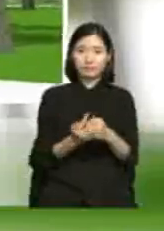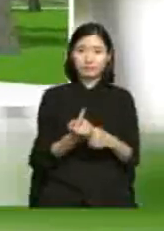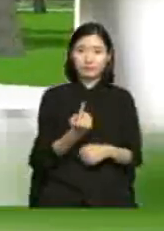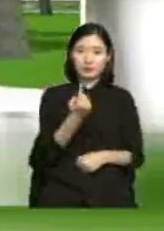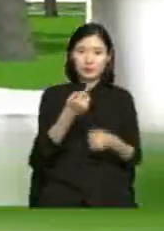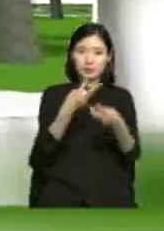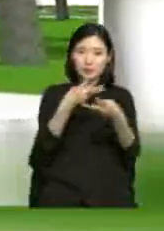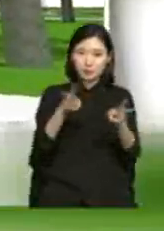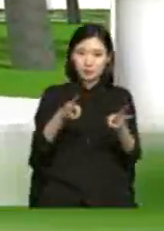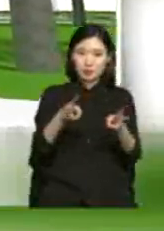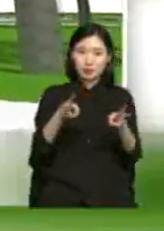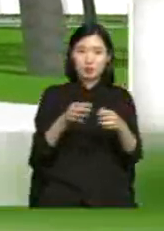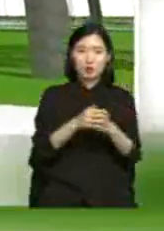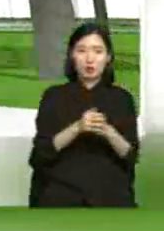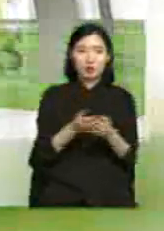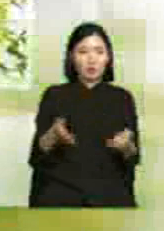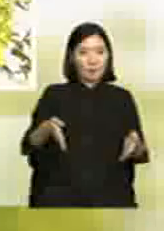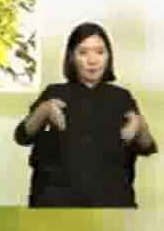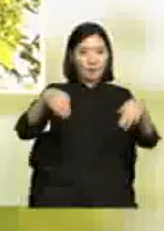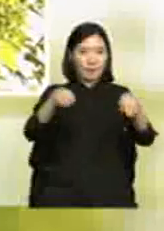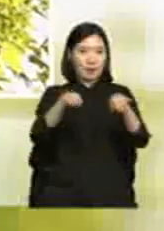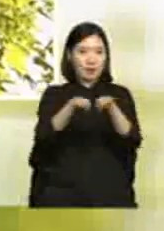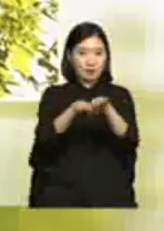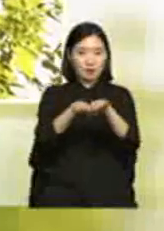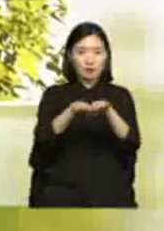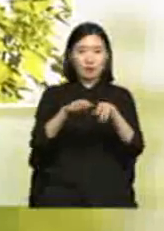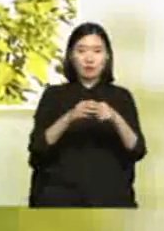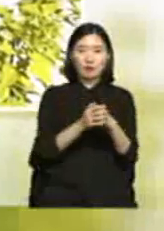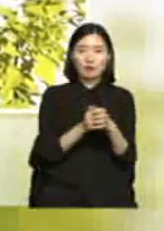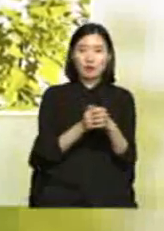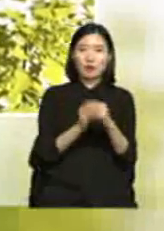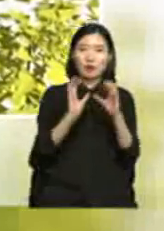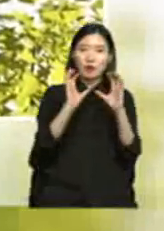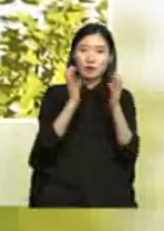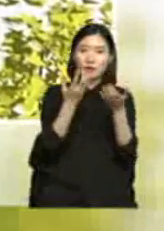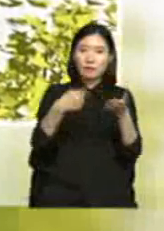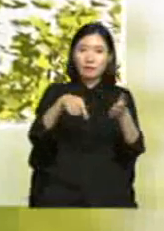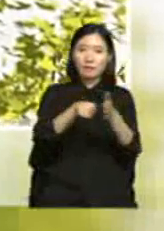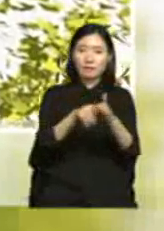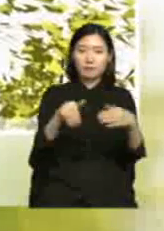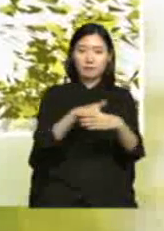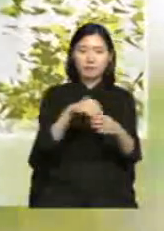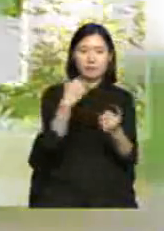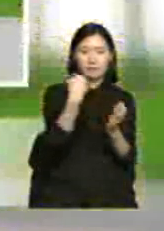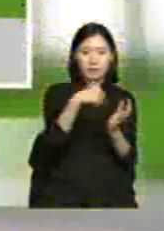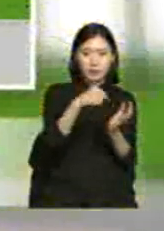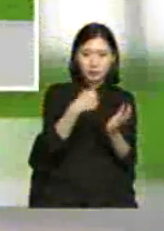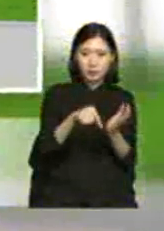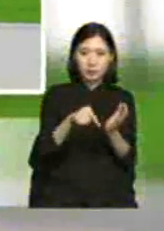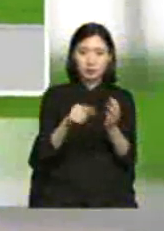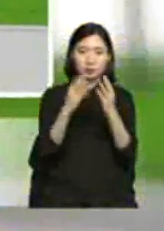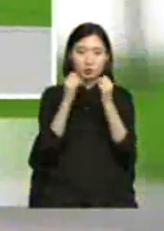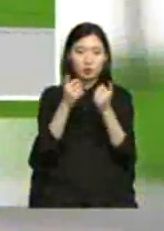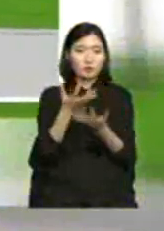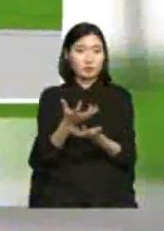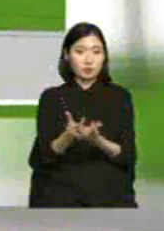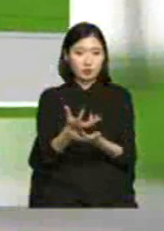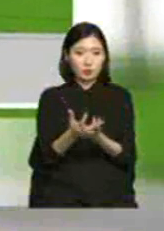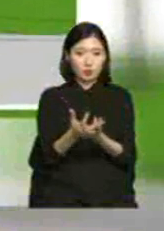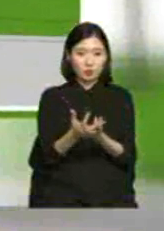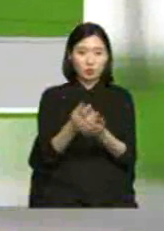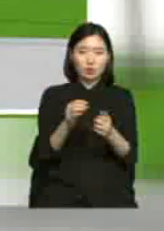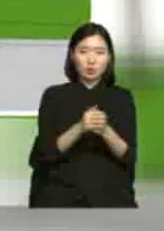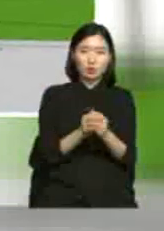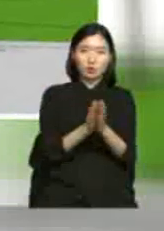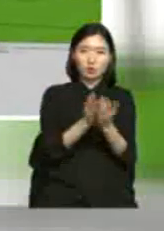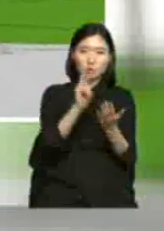3층, 연면적 1,000제곱미터 규모의 둔촌 도서관엔 어린이들을 위한 문화 교실과 종합 자료실, 도서